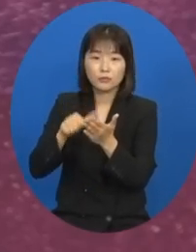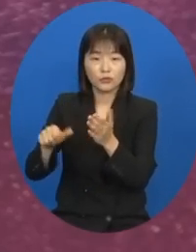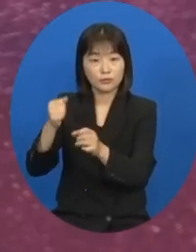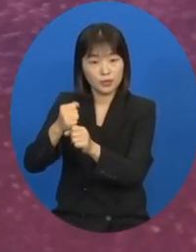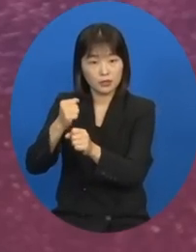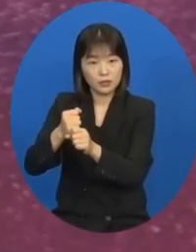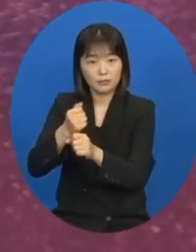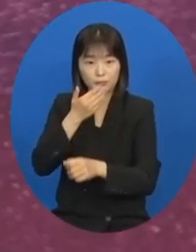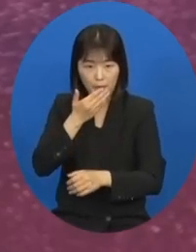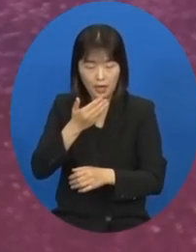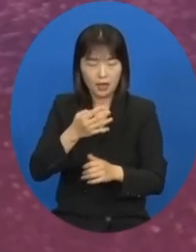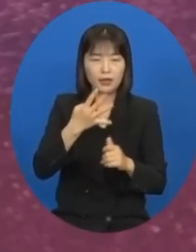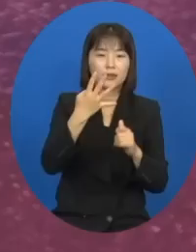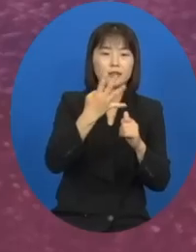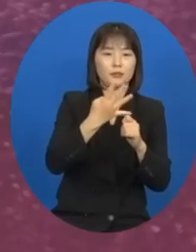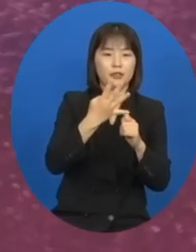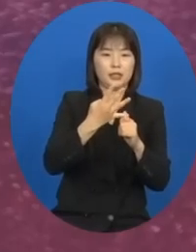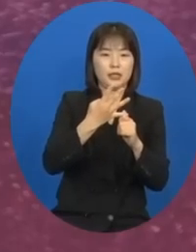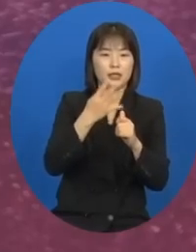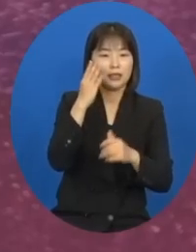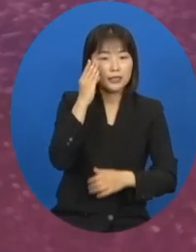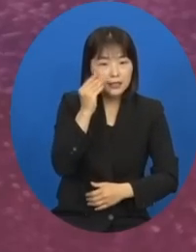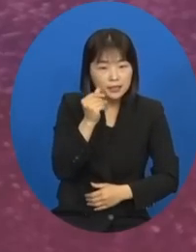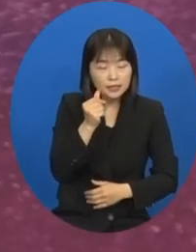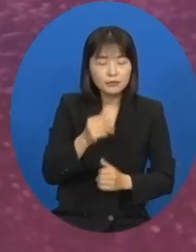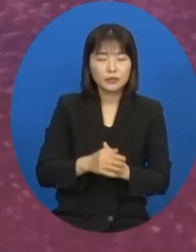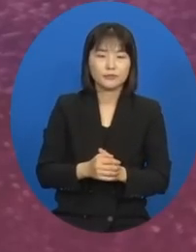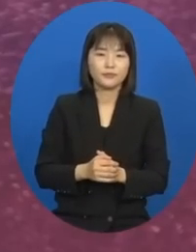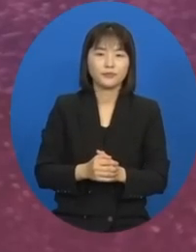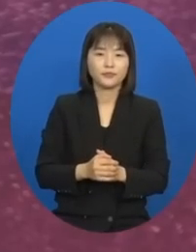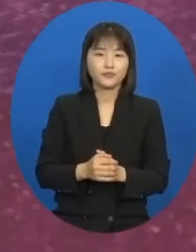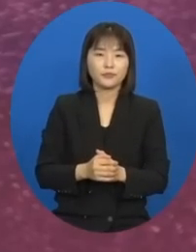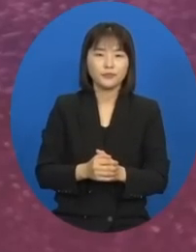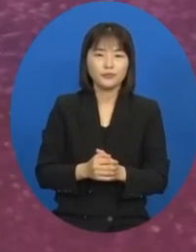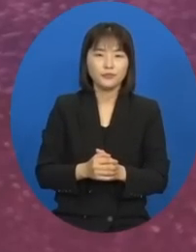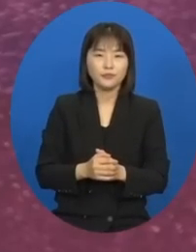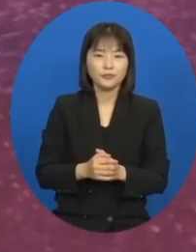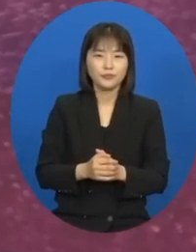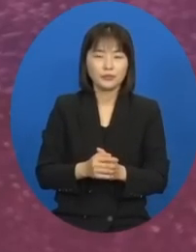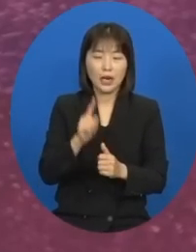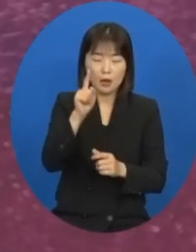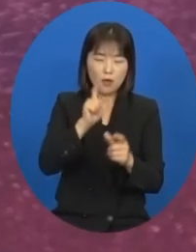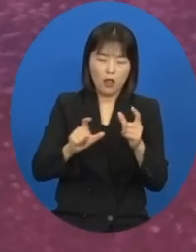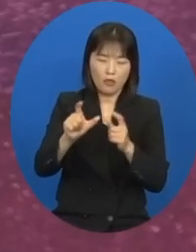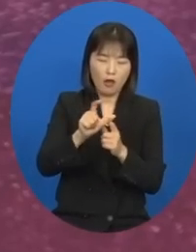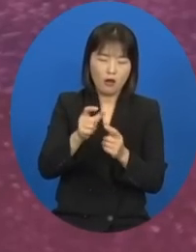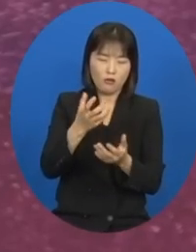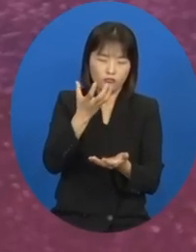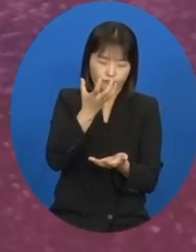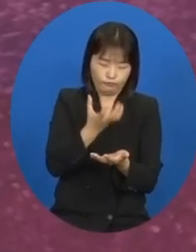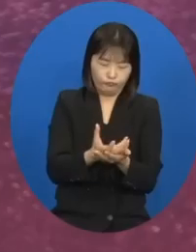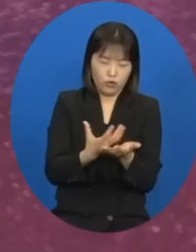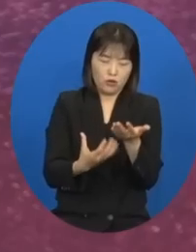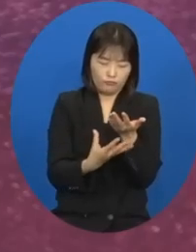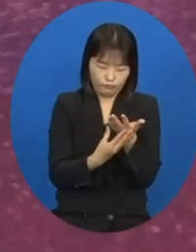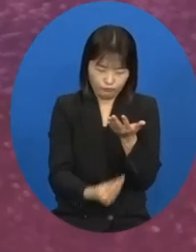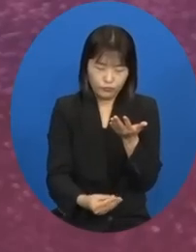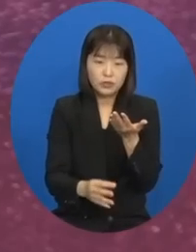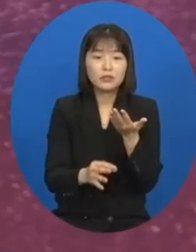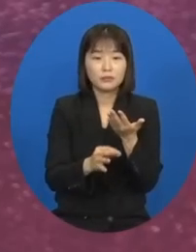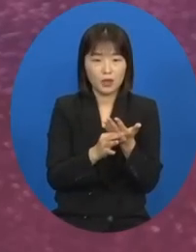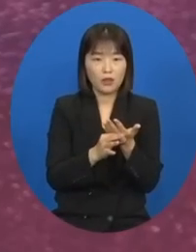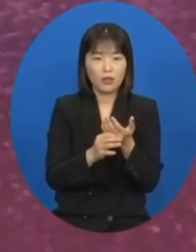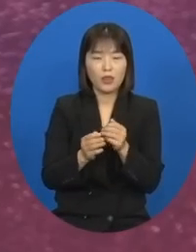마지막네 번째 기름은요 그 나올 것 같지 않은데 한번 덧자면 재물을 부어서